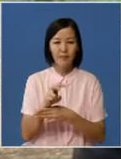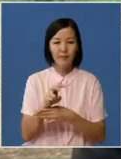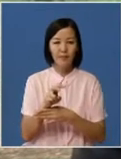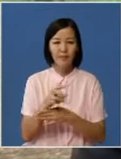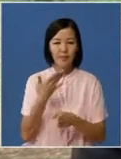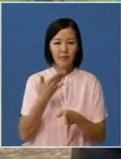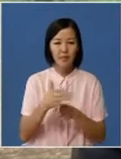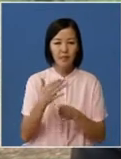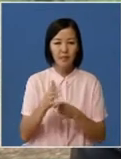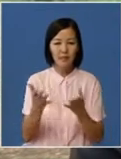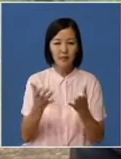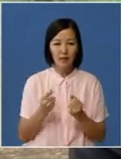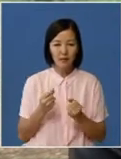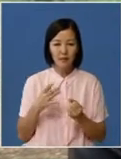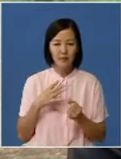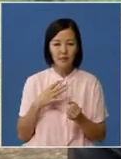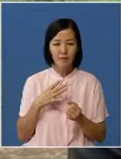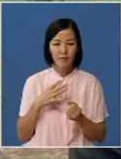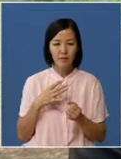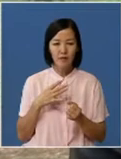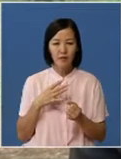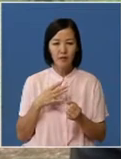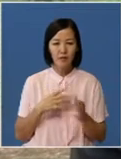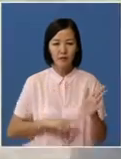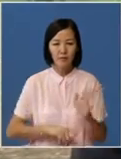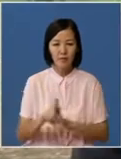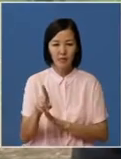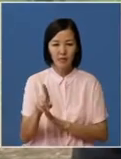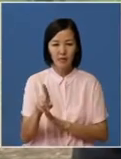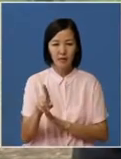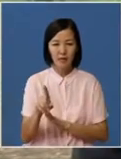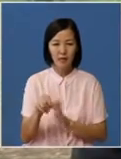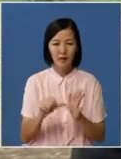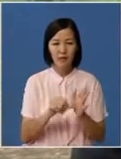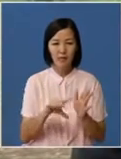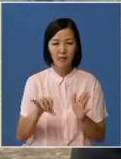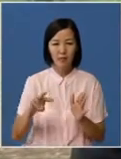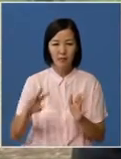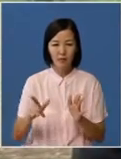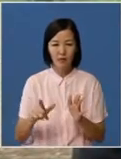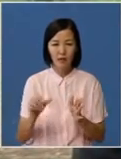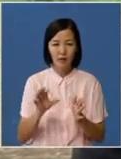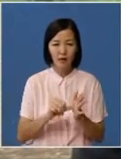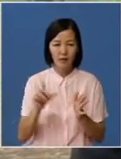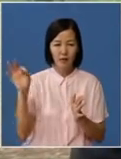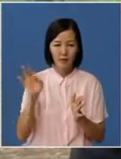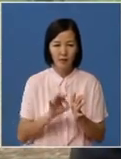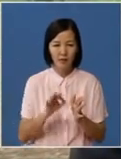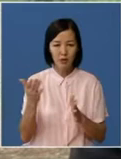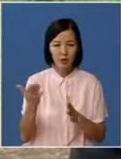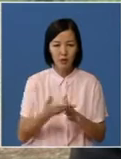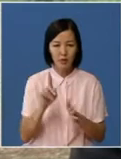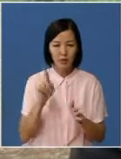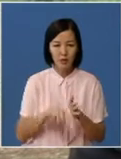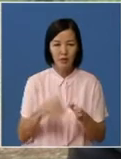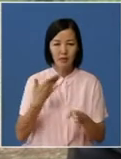несие алып, и осы жұмысты бастап кеттік. 6 миллион. 6%-пен жеңілдетілген